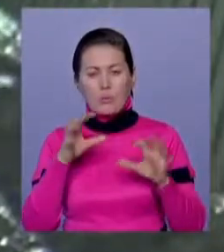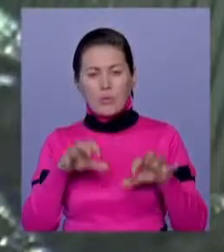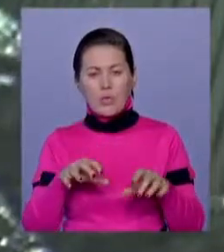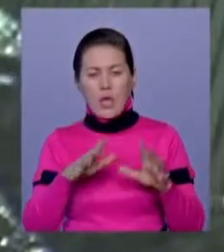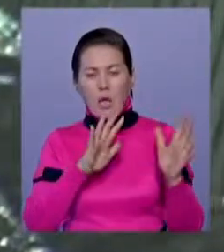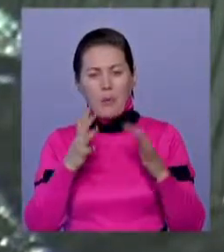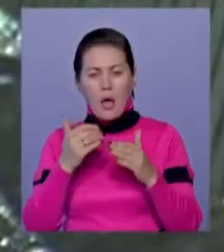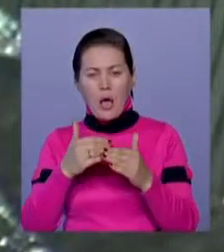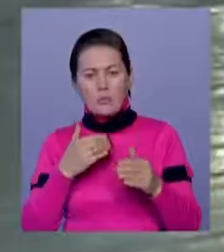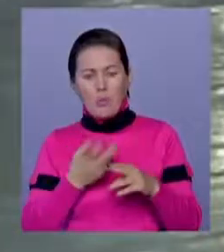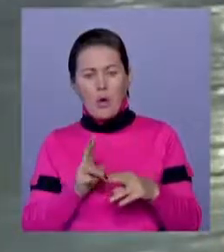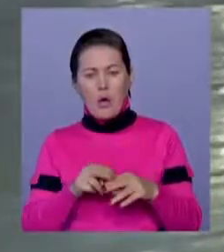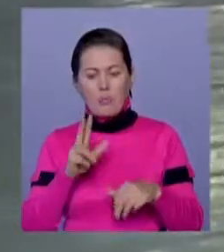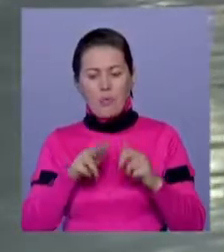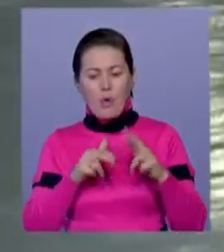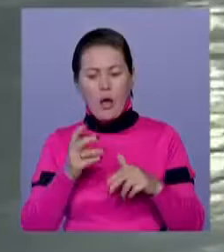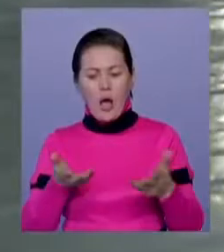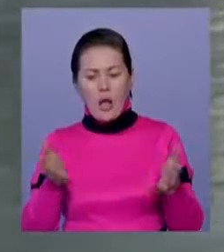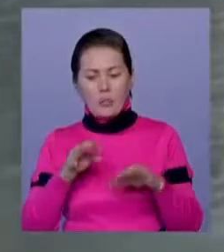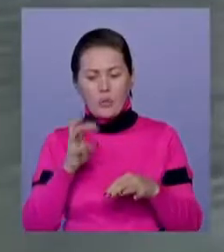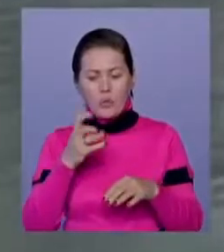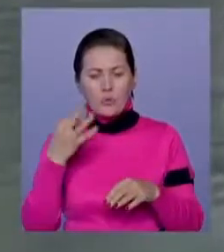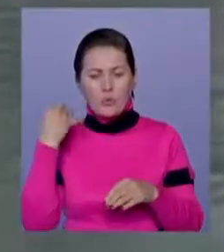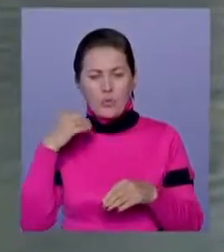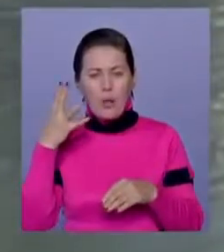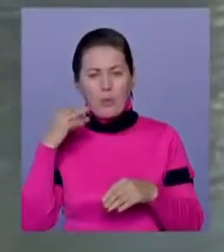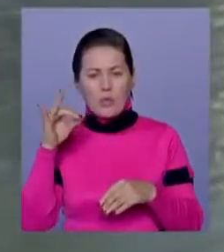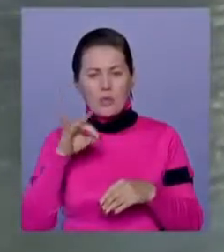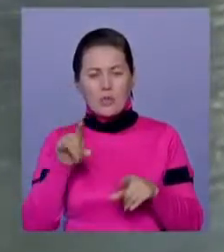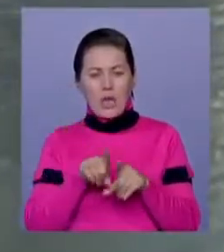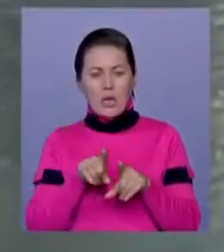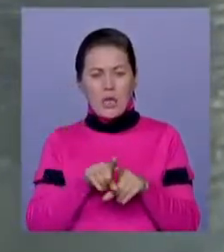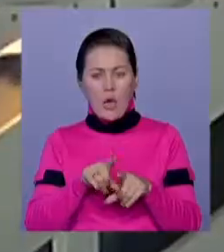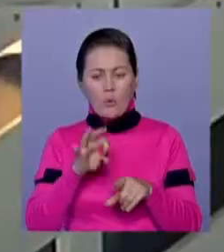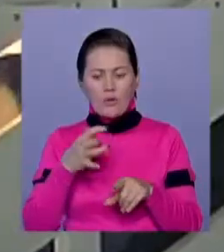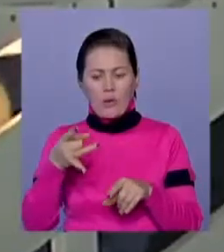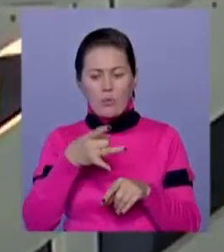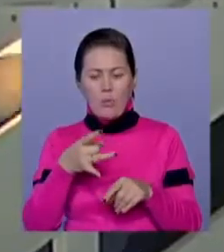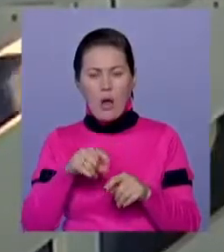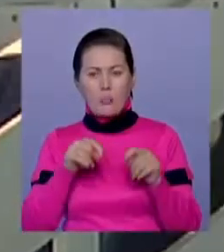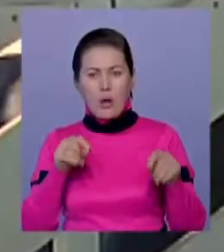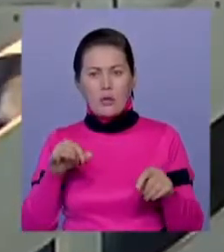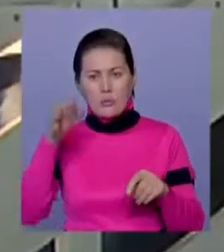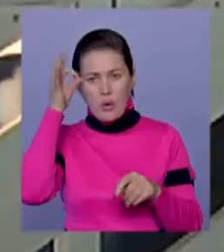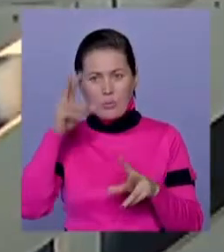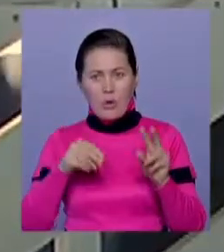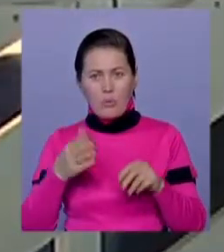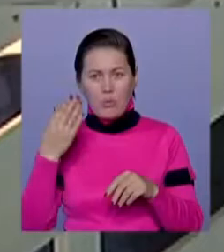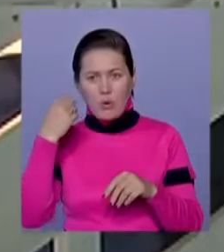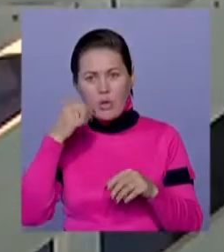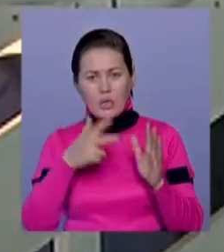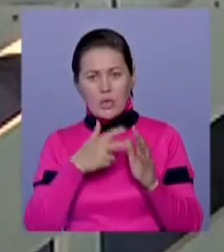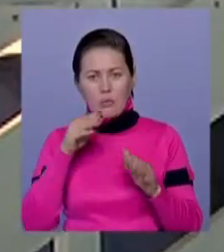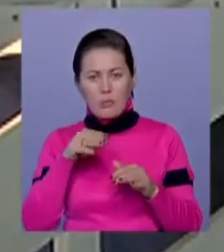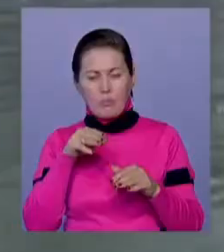саябағы алдында салынатын болады. Қалғаны Медеу, Түрксіб, Алматы және Әуезов аудандарында ашылады. Еске сала кетейік, былтыр 8